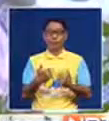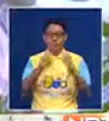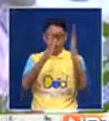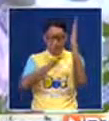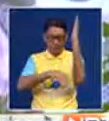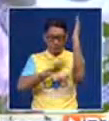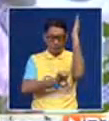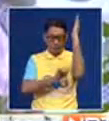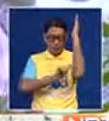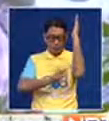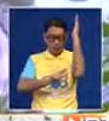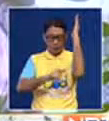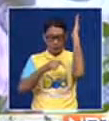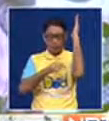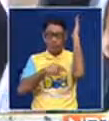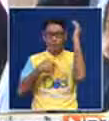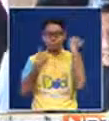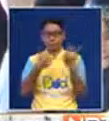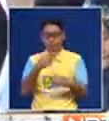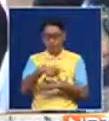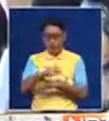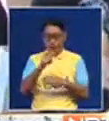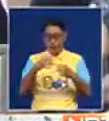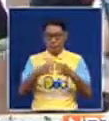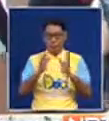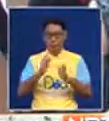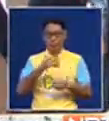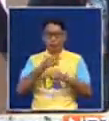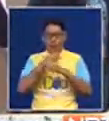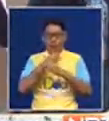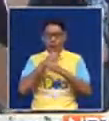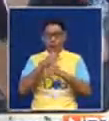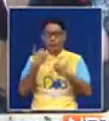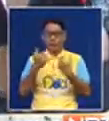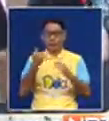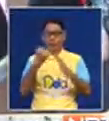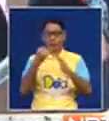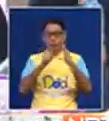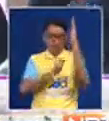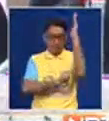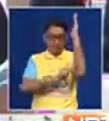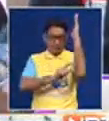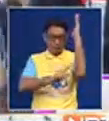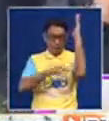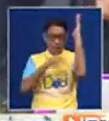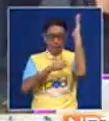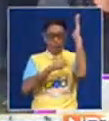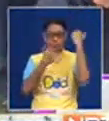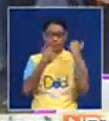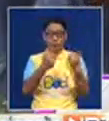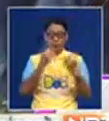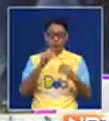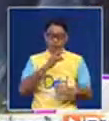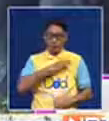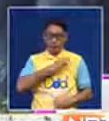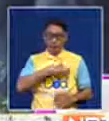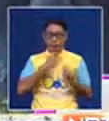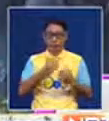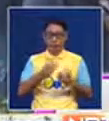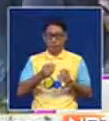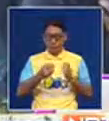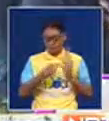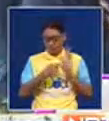ที่จังหวัดยะลากันบ้างนะครับประธานกลุ่มอาชีพผู้สูงอายุในพื้นที่ตำบลเปาะเส้งอำเภอเมืองจังหวัดยะลานำสมาชิกสาธิตการส